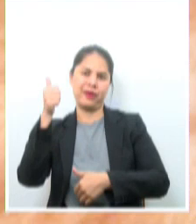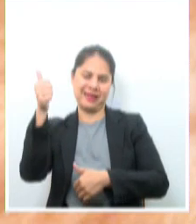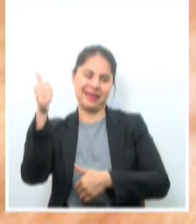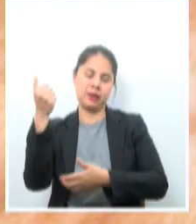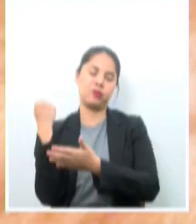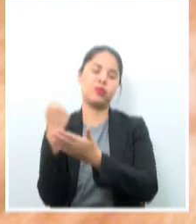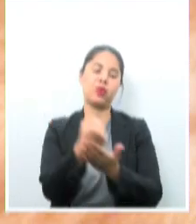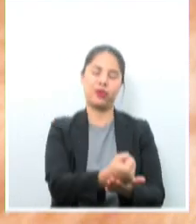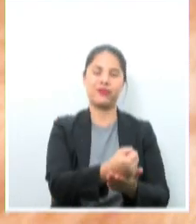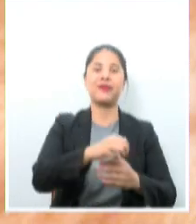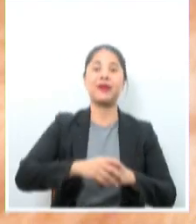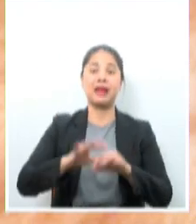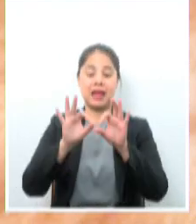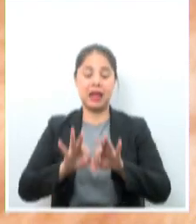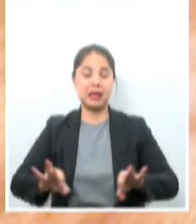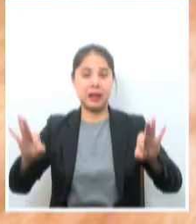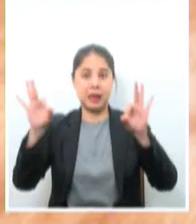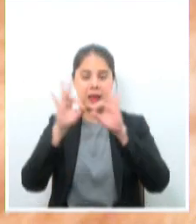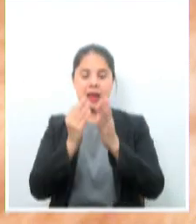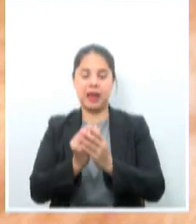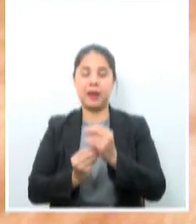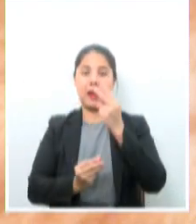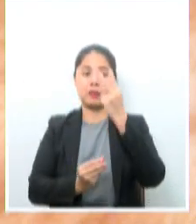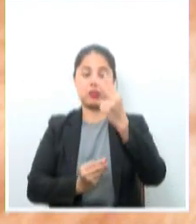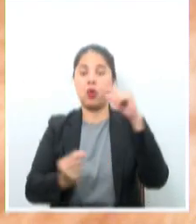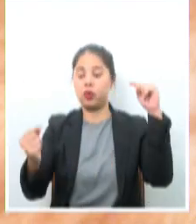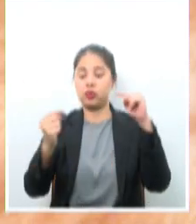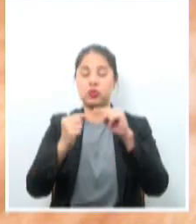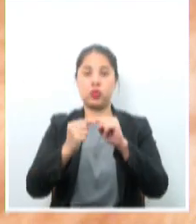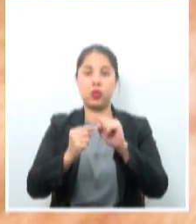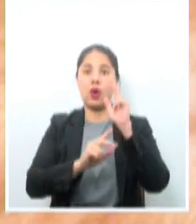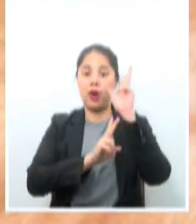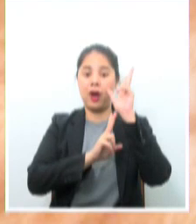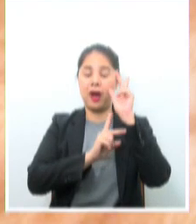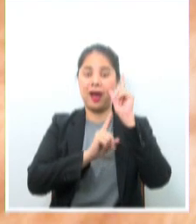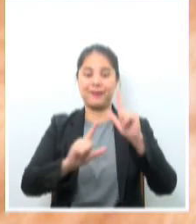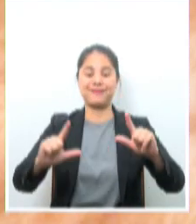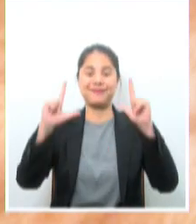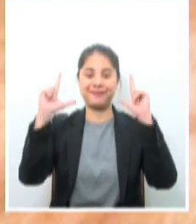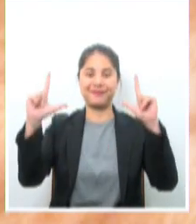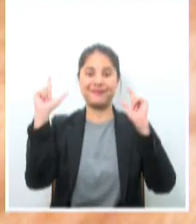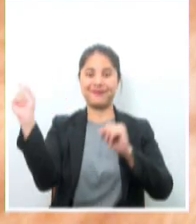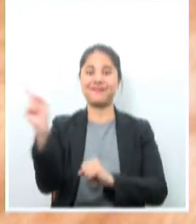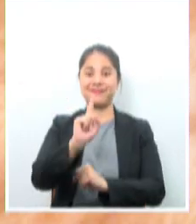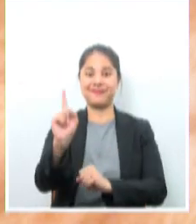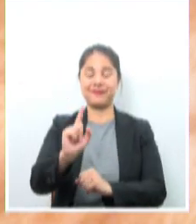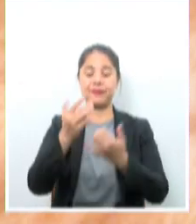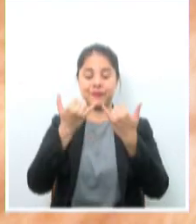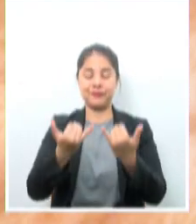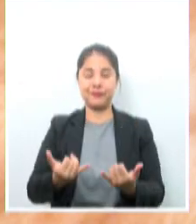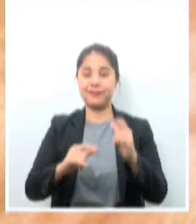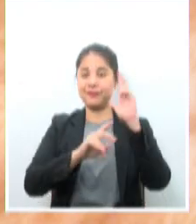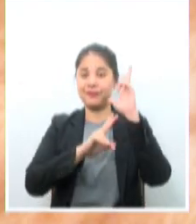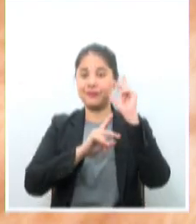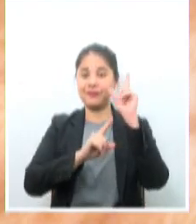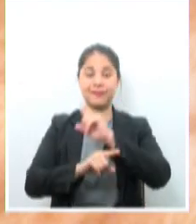ะกับอีกหนึ่งช่วงสำคัญนะคะออกอากาศมาเป็นสัปดาห์ที่2แล้วค่ะกับช่วงนี้ข่าวติดเทรนด์อยากรู้จังเลยค่ะว่าวันนี้ข่าวไหนจะเป็